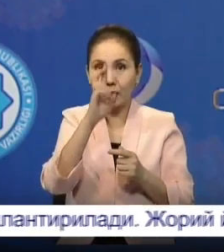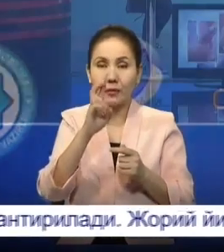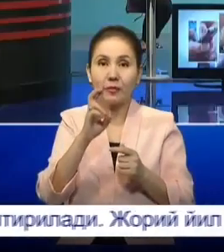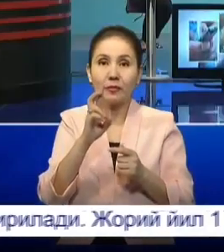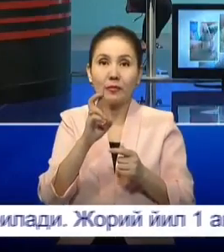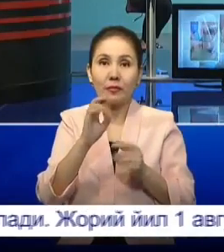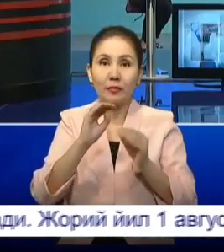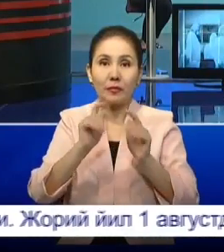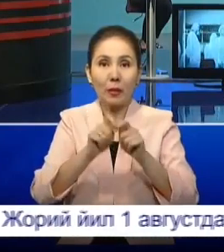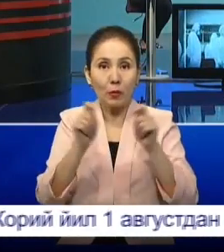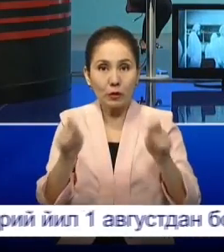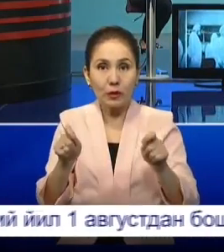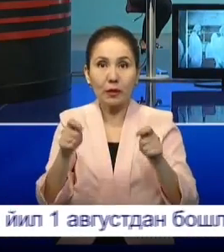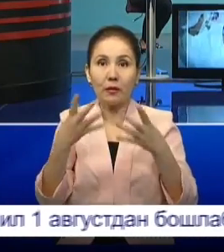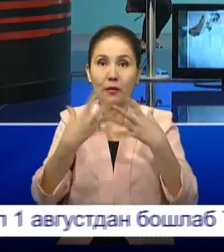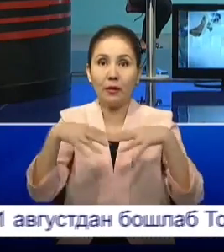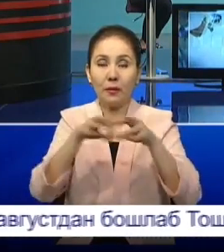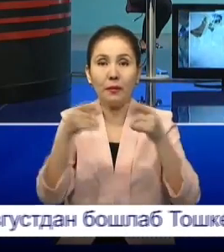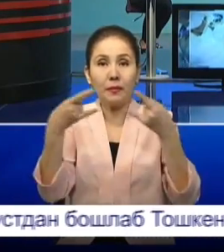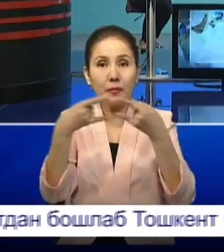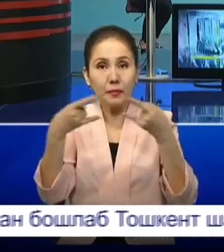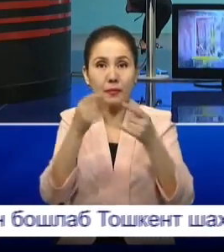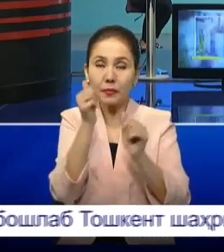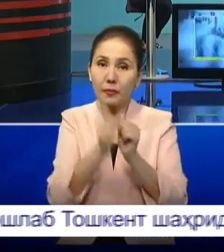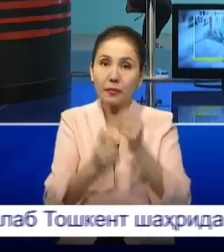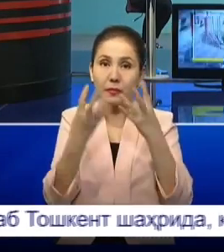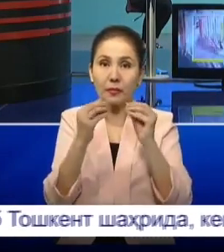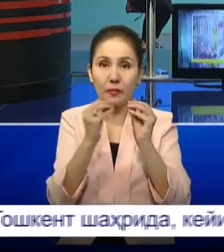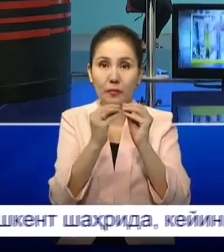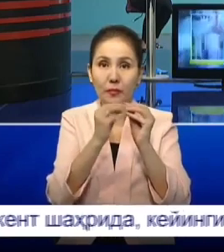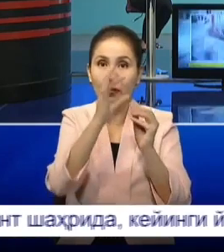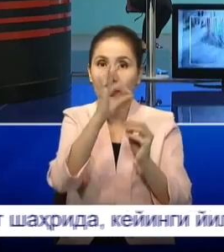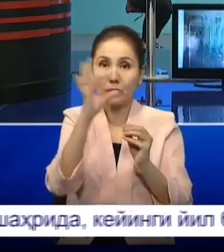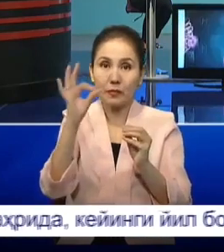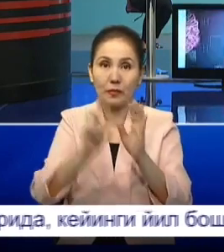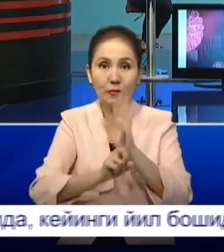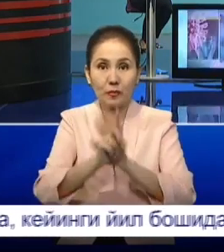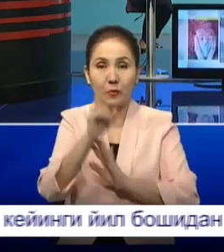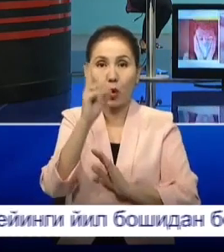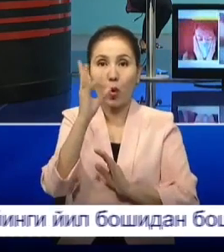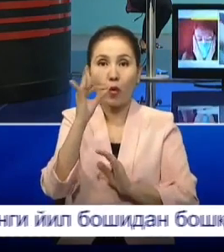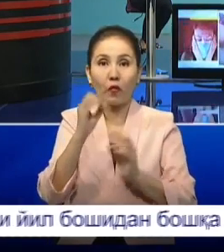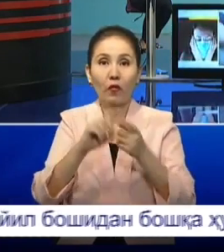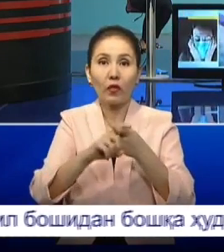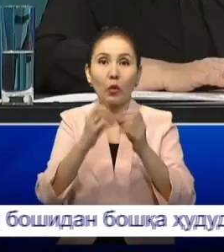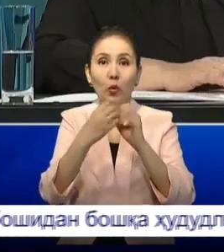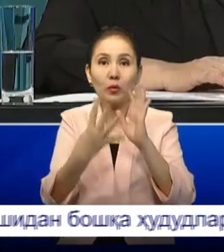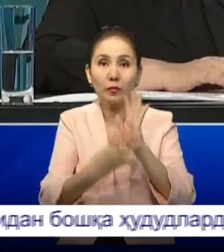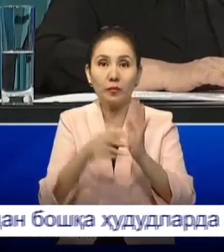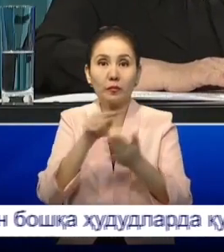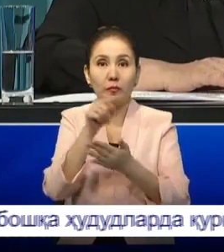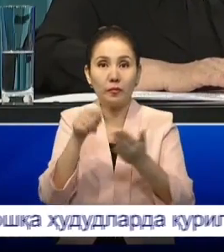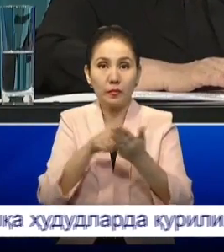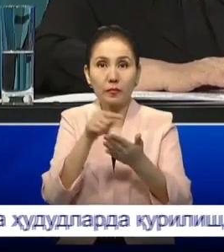orqali namoyish etiladigan oilaviy telekanalda har kuni soat 10:00 dan boshlab COVID-19 dolzarb savollar